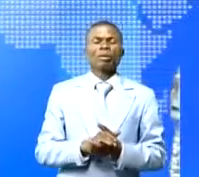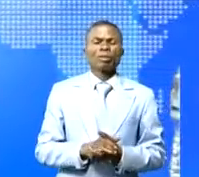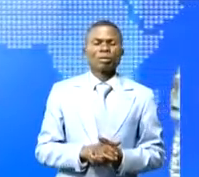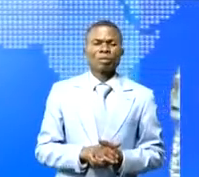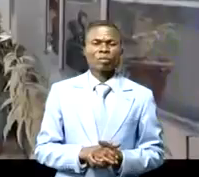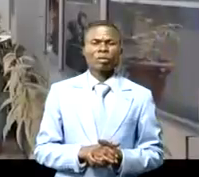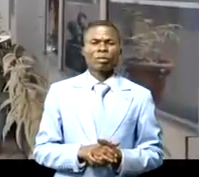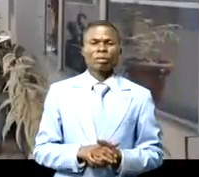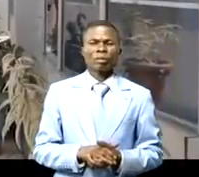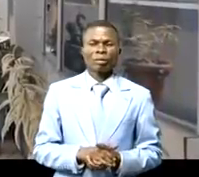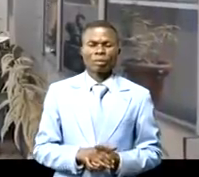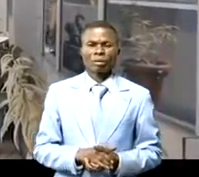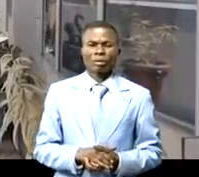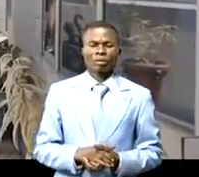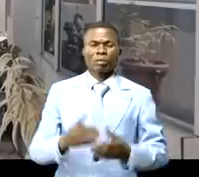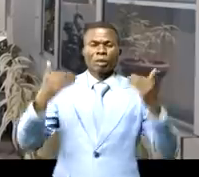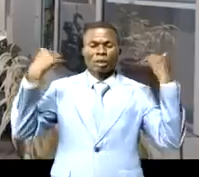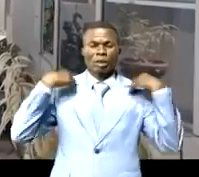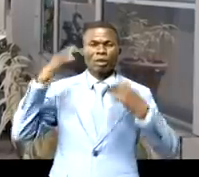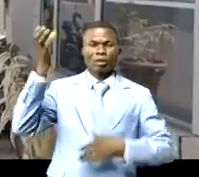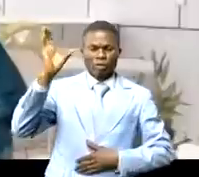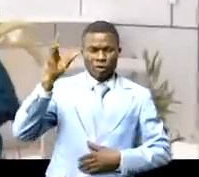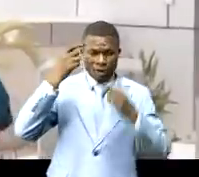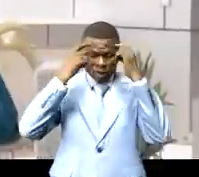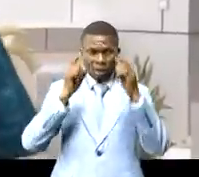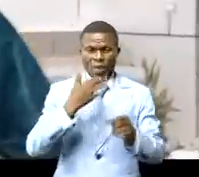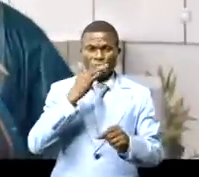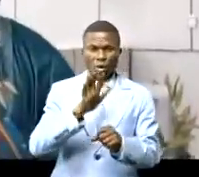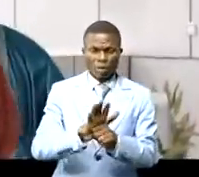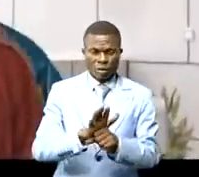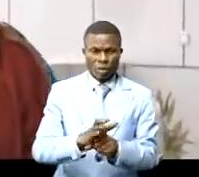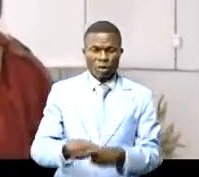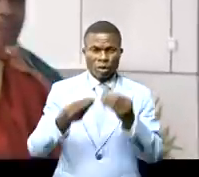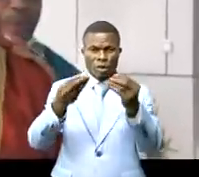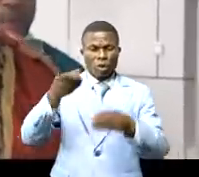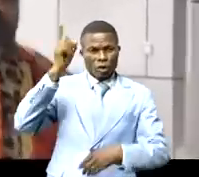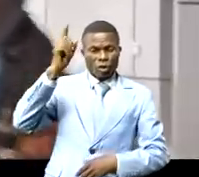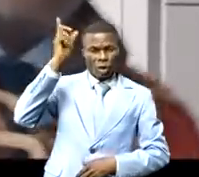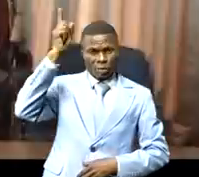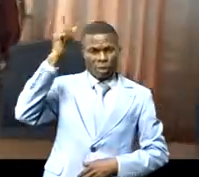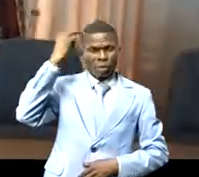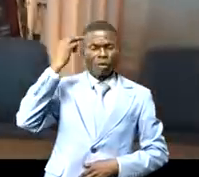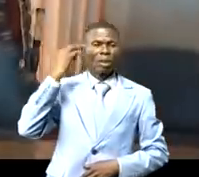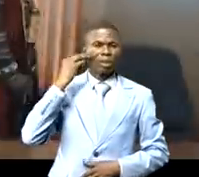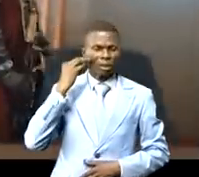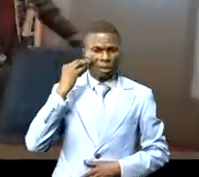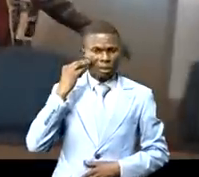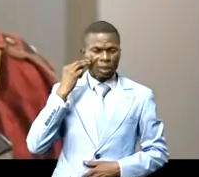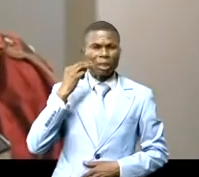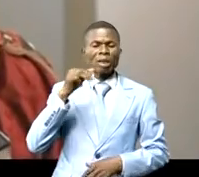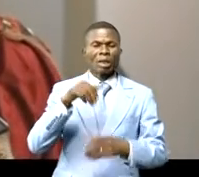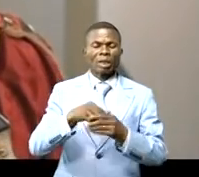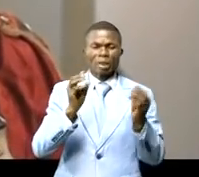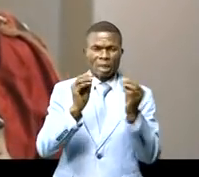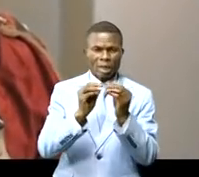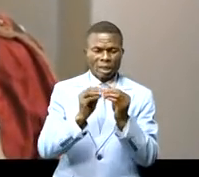Lusala. Le chef coutumier tient toujours à leur promesse faite au Premier ministre Jean-Michel Samalou Kondé Kyenge pendant les